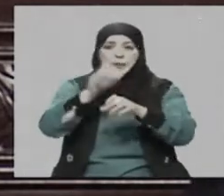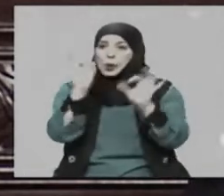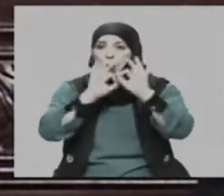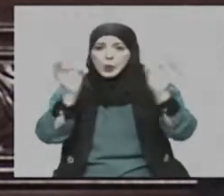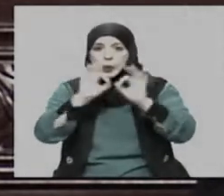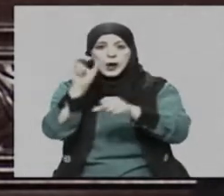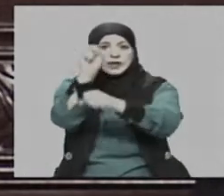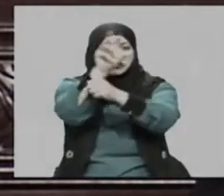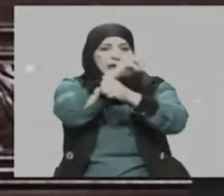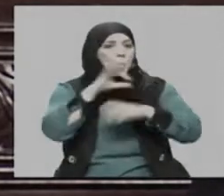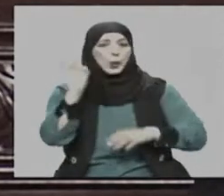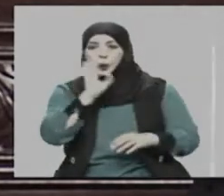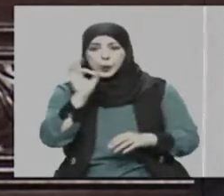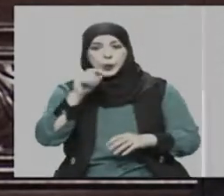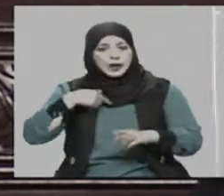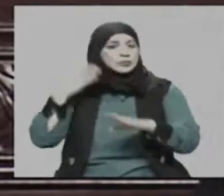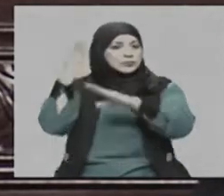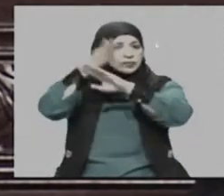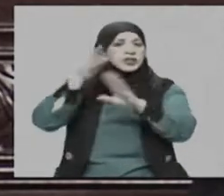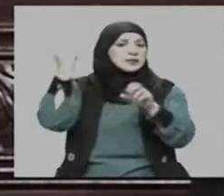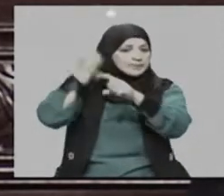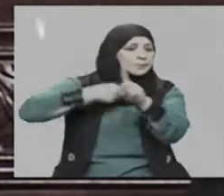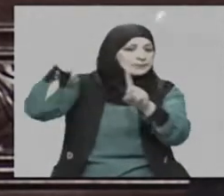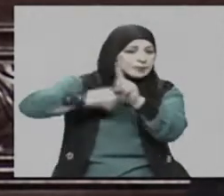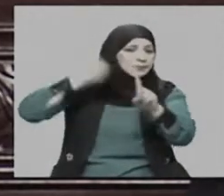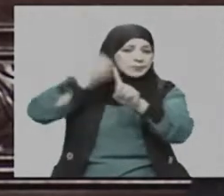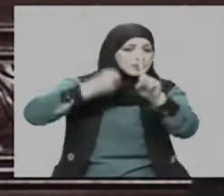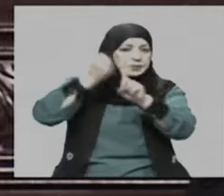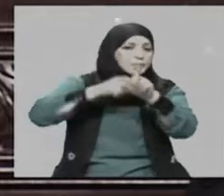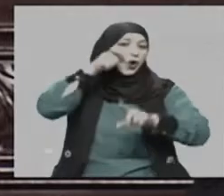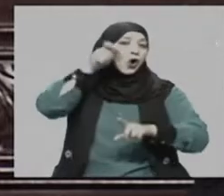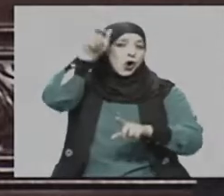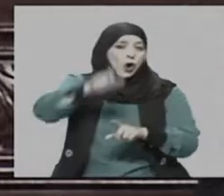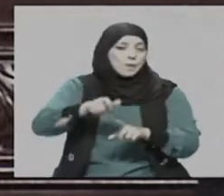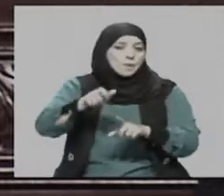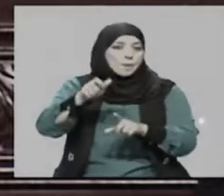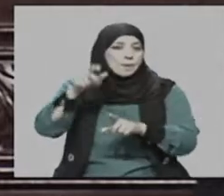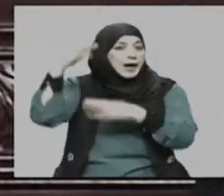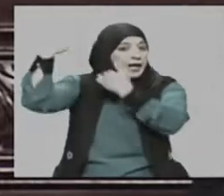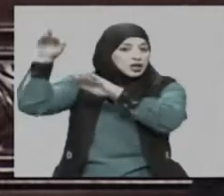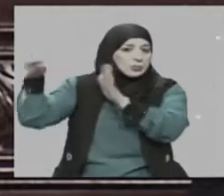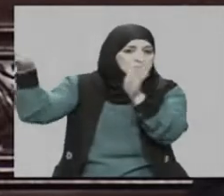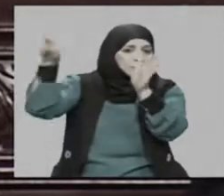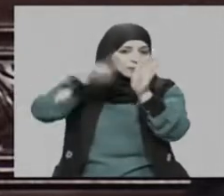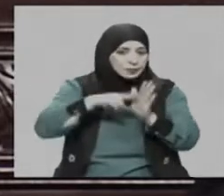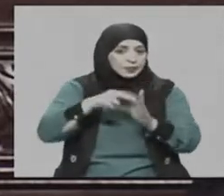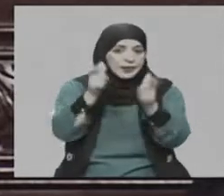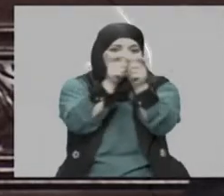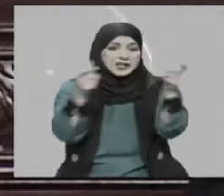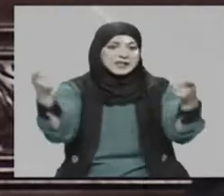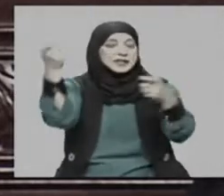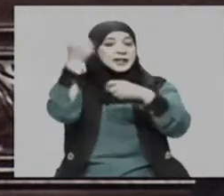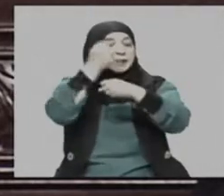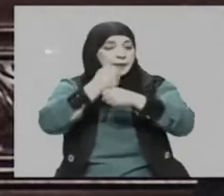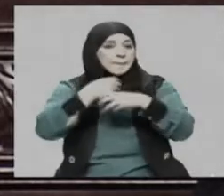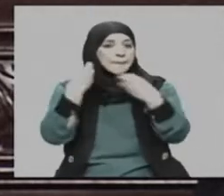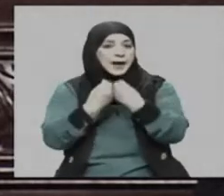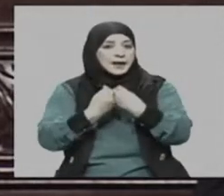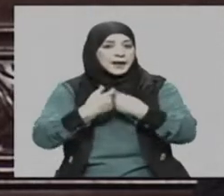مشيت وقنعت مستثمر أجنبي باش يجي ويستثمر معانا في مجال